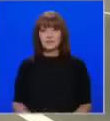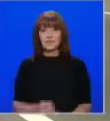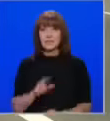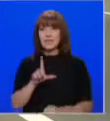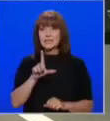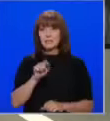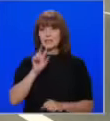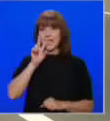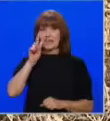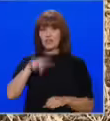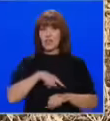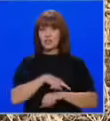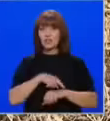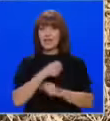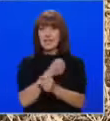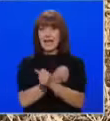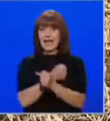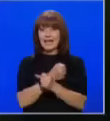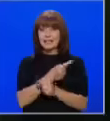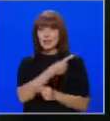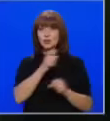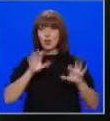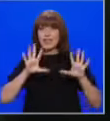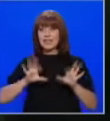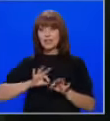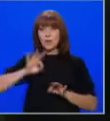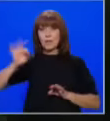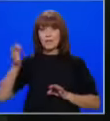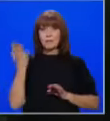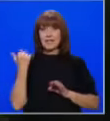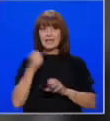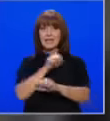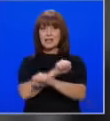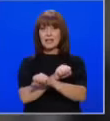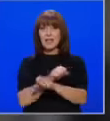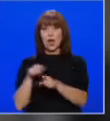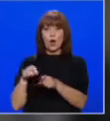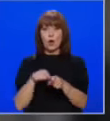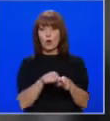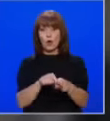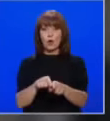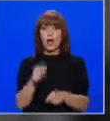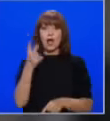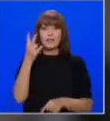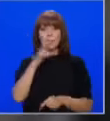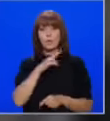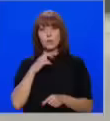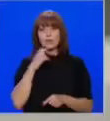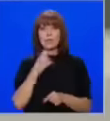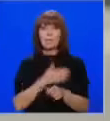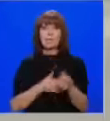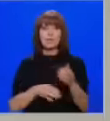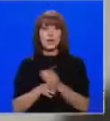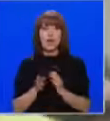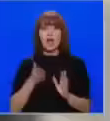...72 часа арест за шофьора изминал 110 км преди да бъде задържан, след гонка, при която пострадаха двама полицаи.